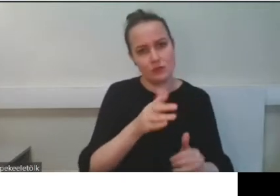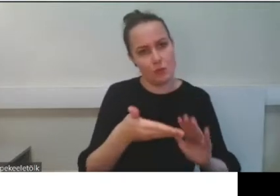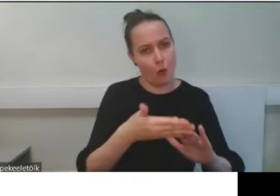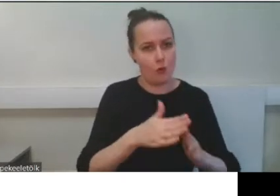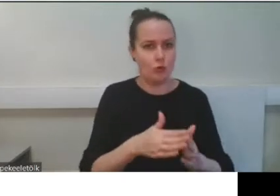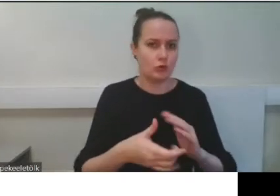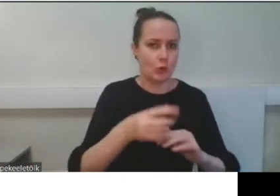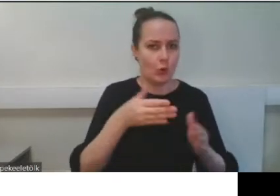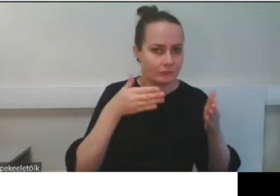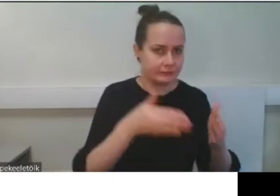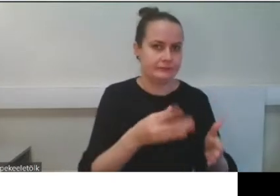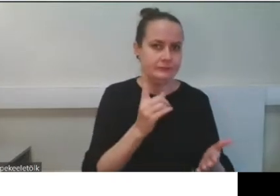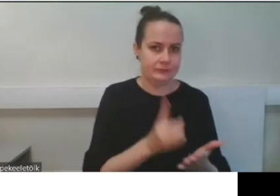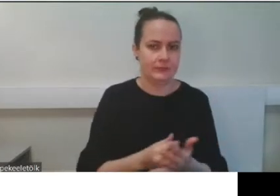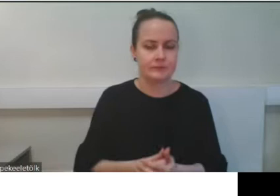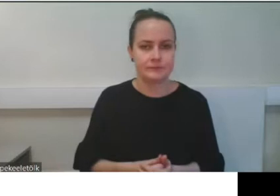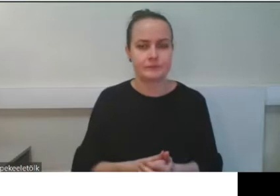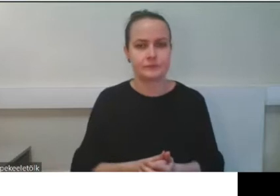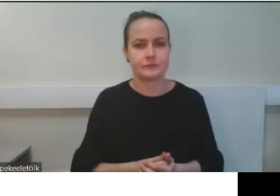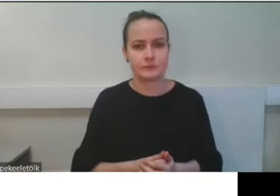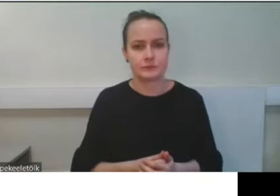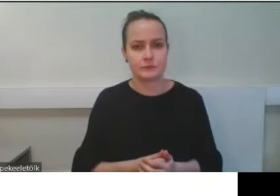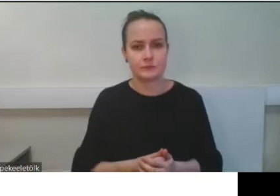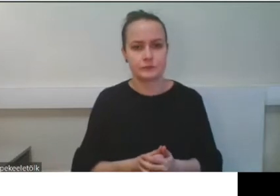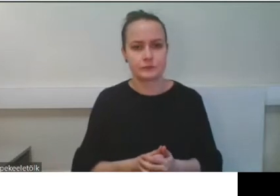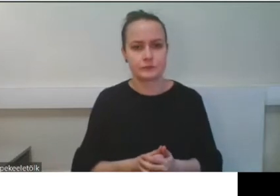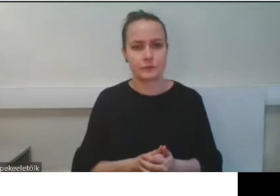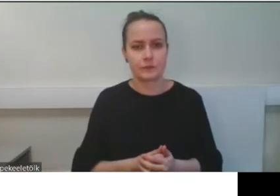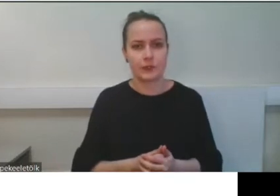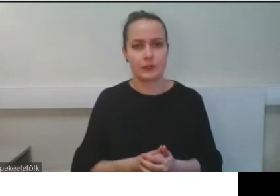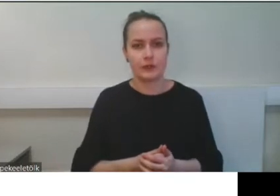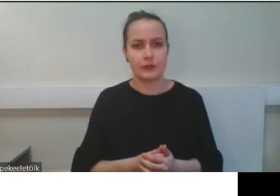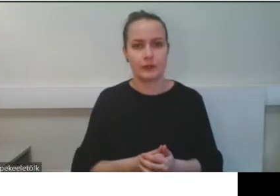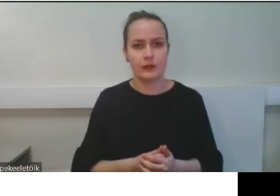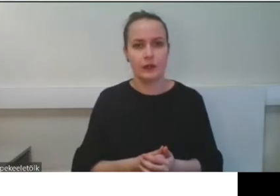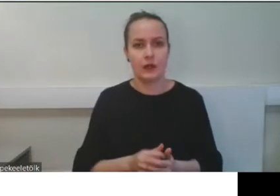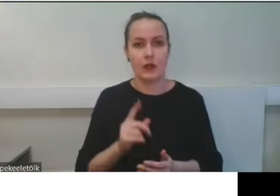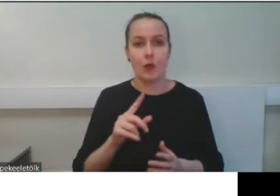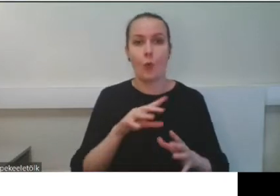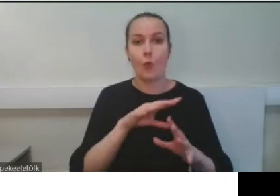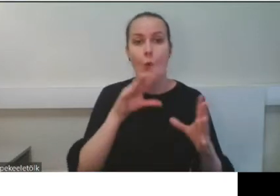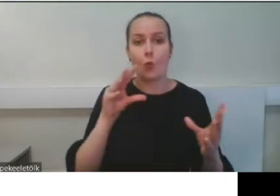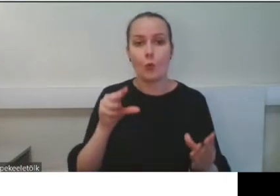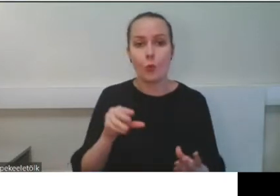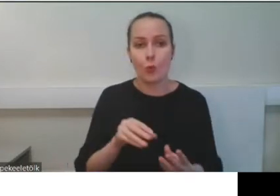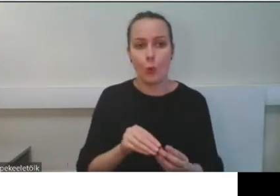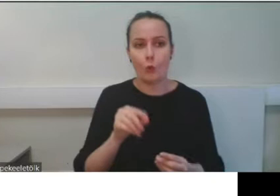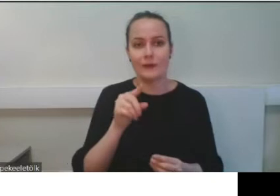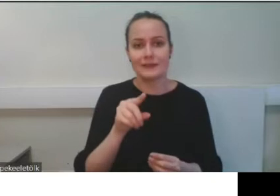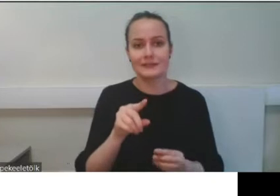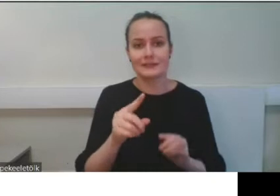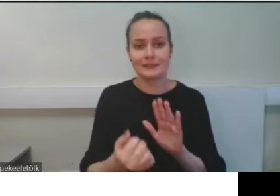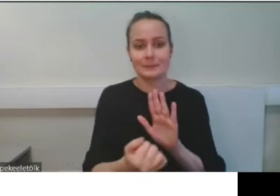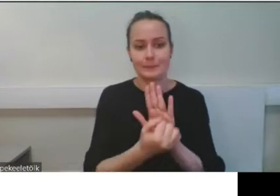sissetulek alla absoluutse vaesuse piiri ehk alla elatusmiinimumi . ja absoluutse vaesuse määr on Eestis